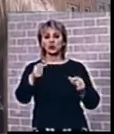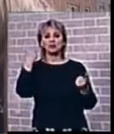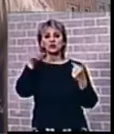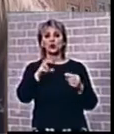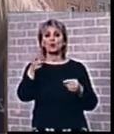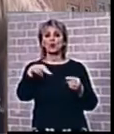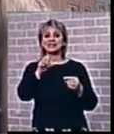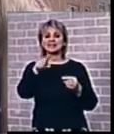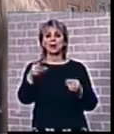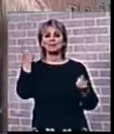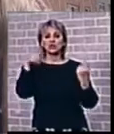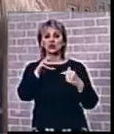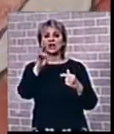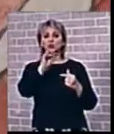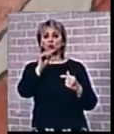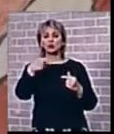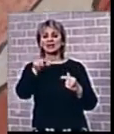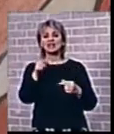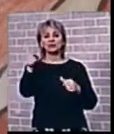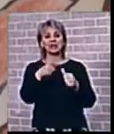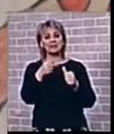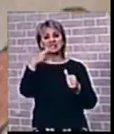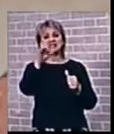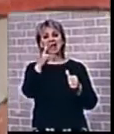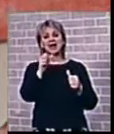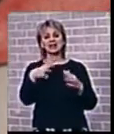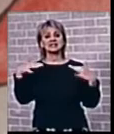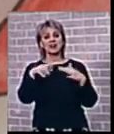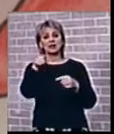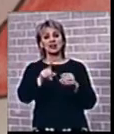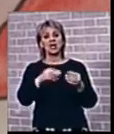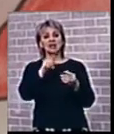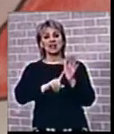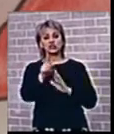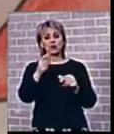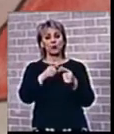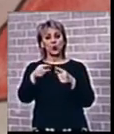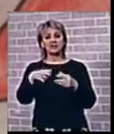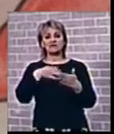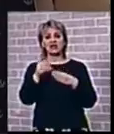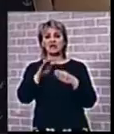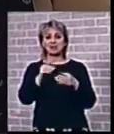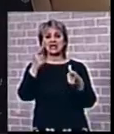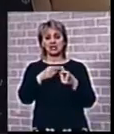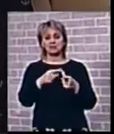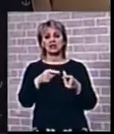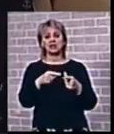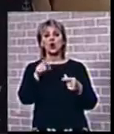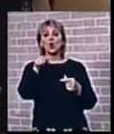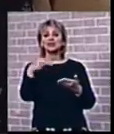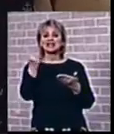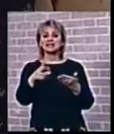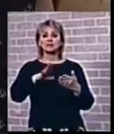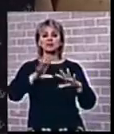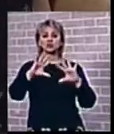мультика «Приключения на юге». Его имя Диана собрала из начальных букв своей фамилии и имени. Он был нарисован